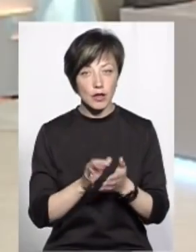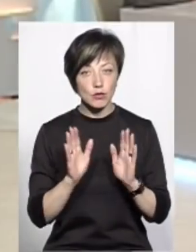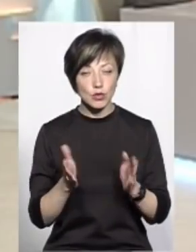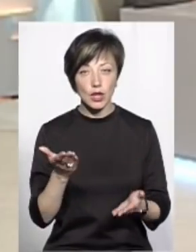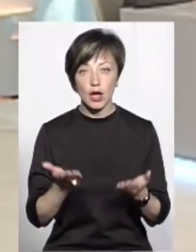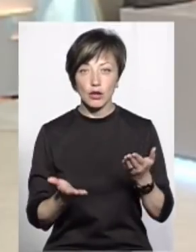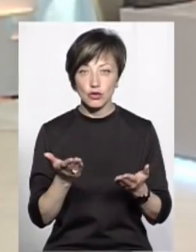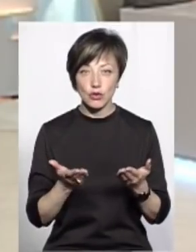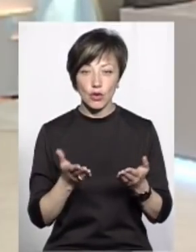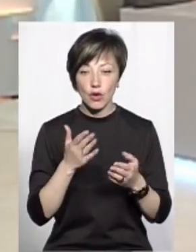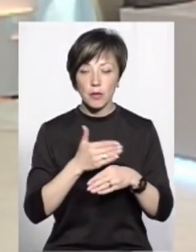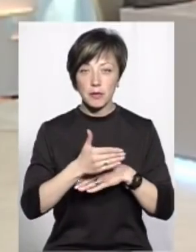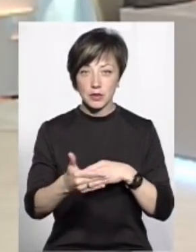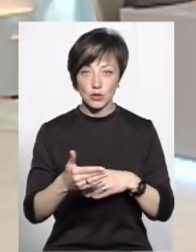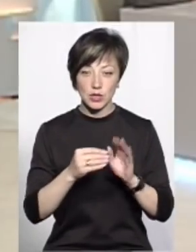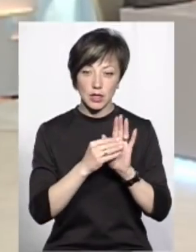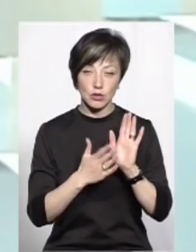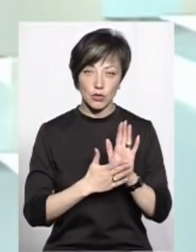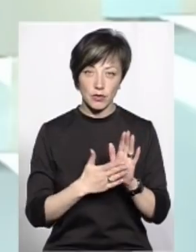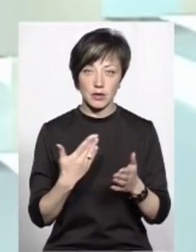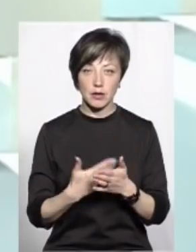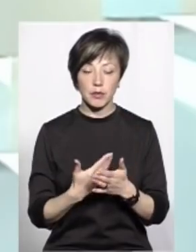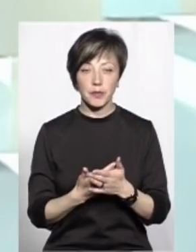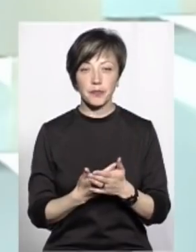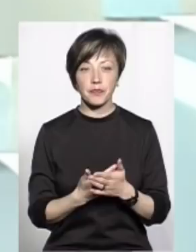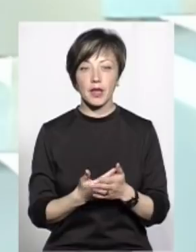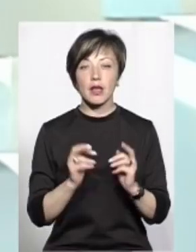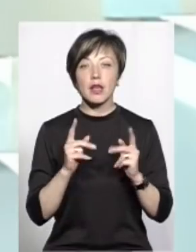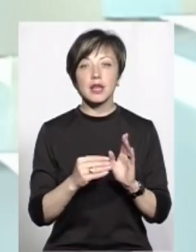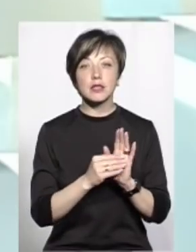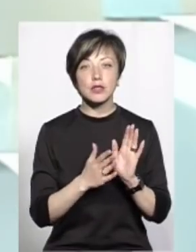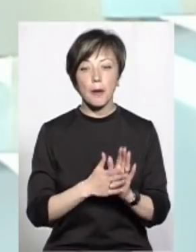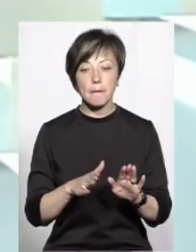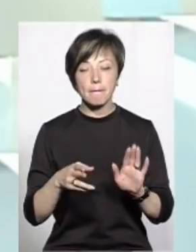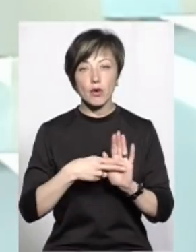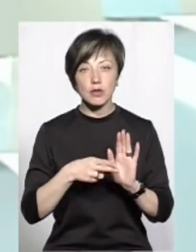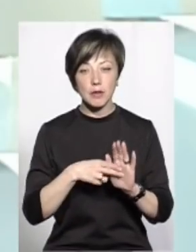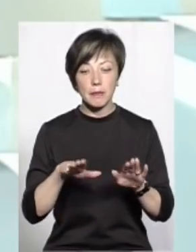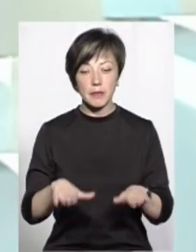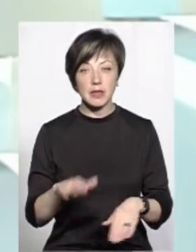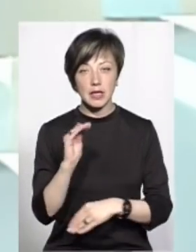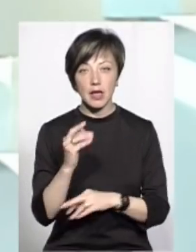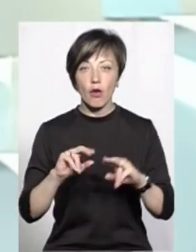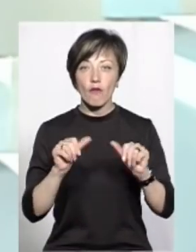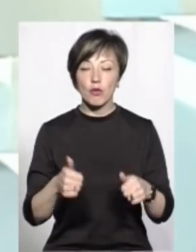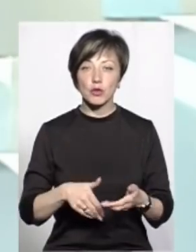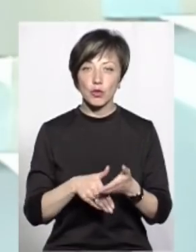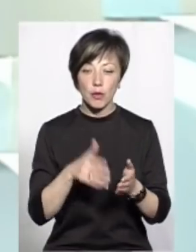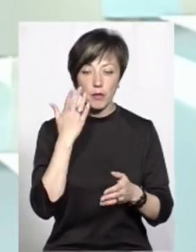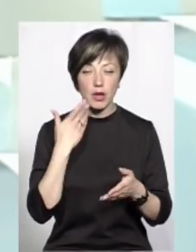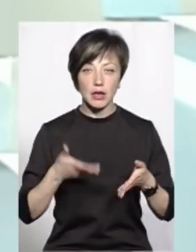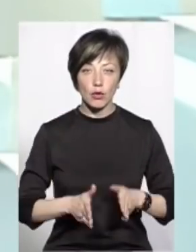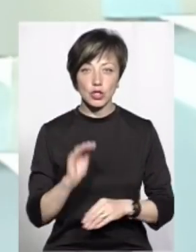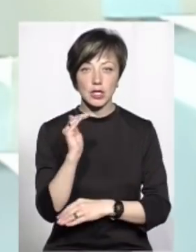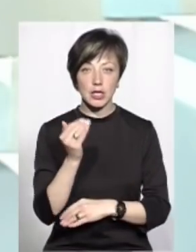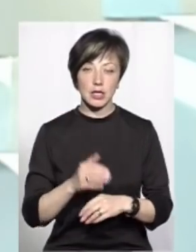якщо вчасно не зробити або не зробити цього, як зареєструвати місце проживання дитини, як оформити допомогу при народженні